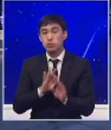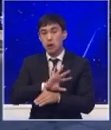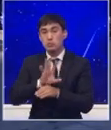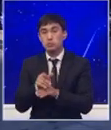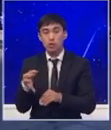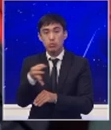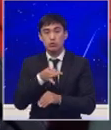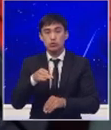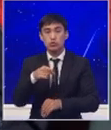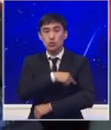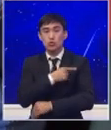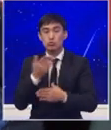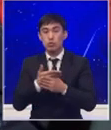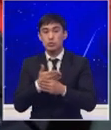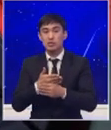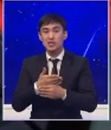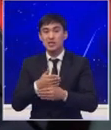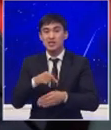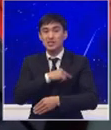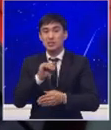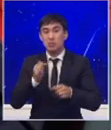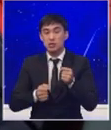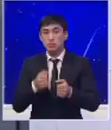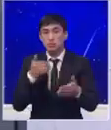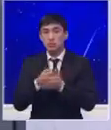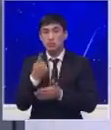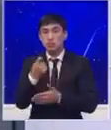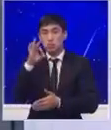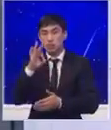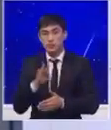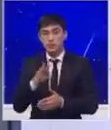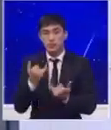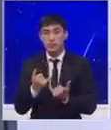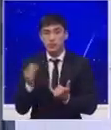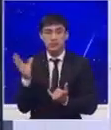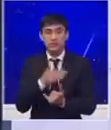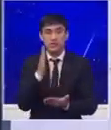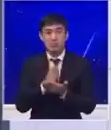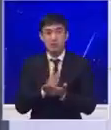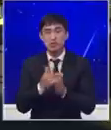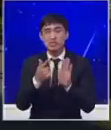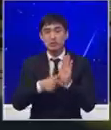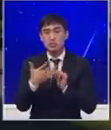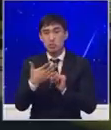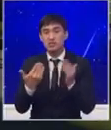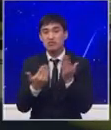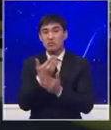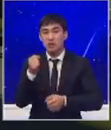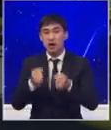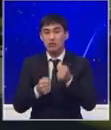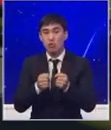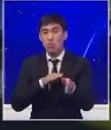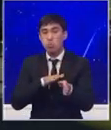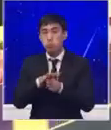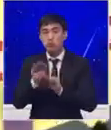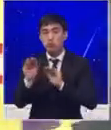обеспеченность областной станции скорой помощи санитарным автотранспортом достигла 100%. Теперь все имеющиеся 75 современных авто